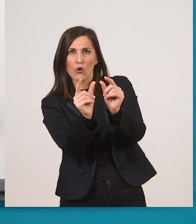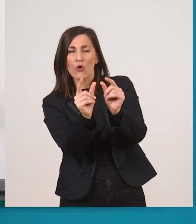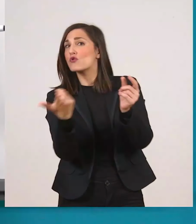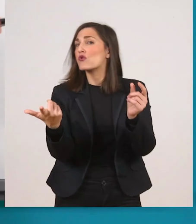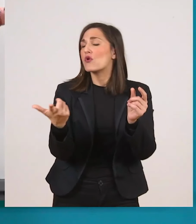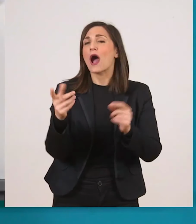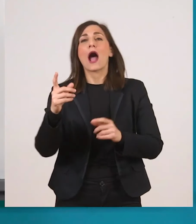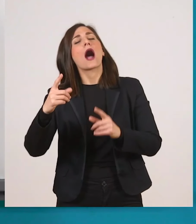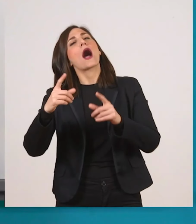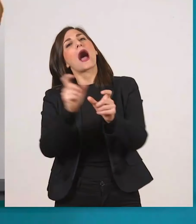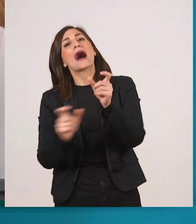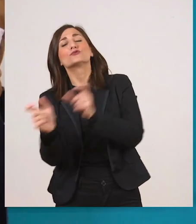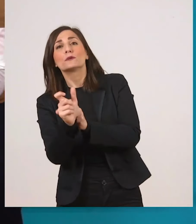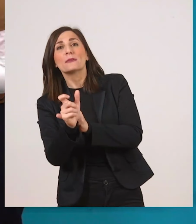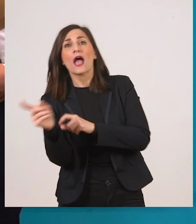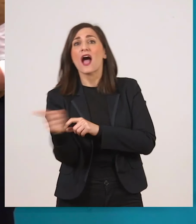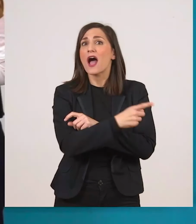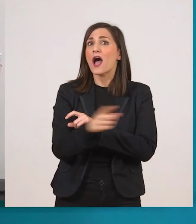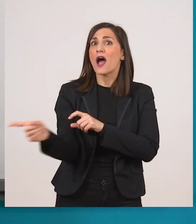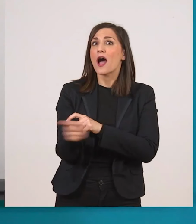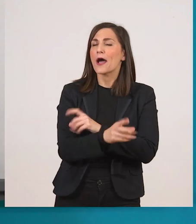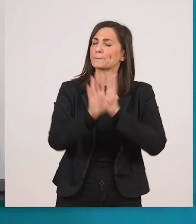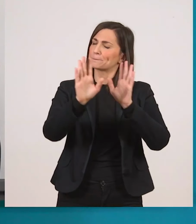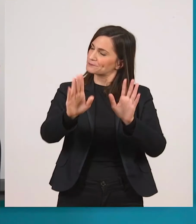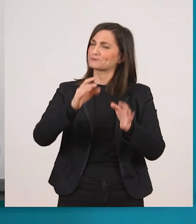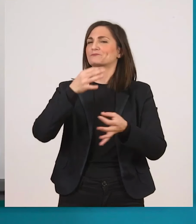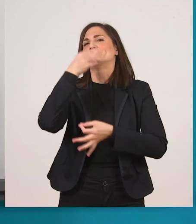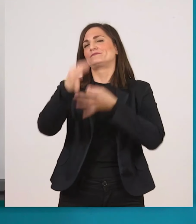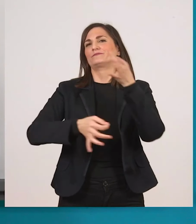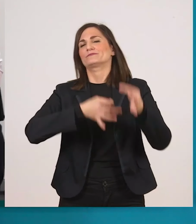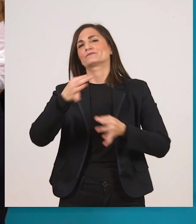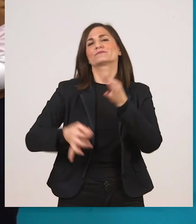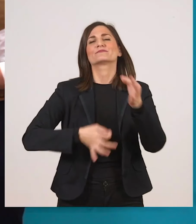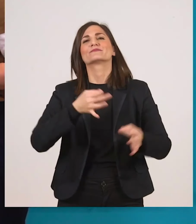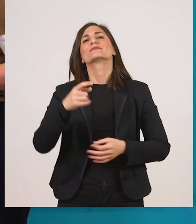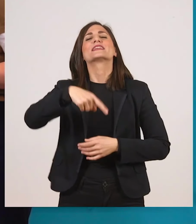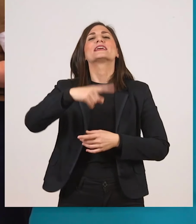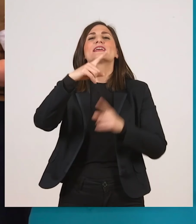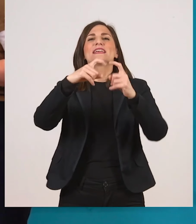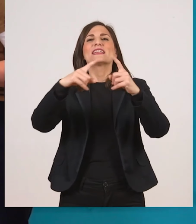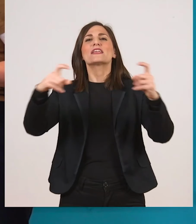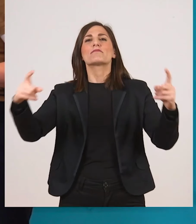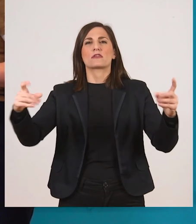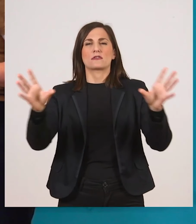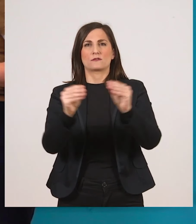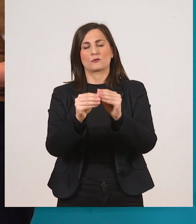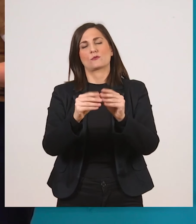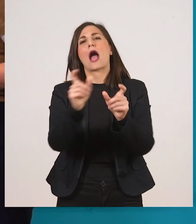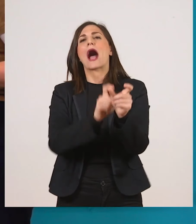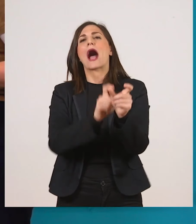Μπορεί και αντωνυμία, δεν ξέρω. Πάμε να δούμε τα είδη τους. Αντωνυμίες, λοιπόν, παιδιά, σήμερα. Να θυμηθούμε τα είδη και μετά να